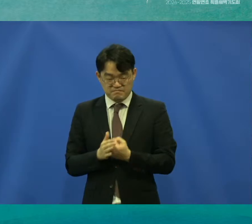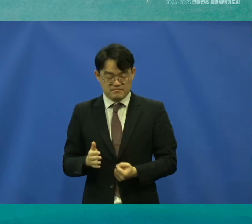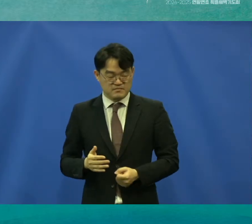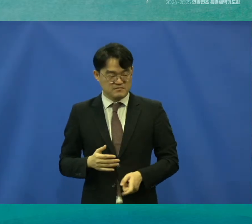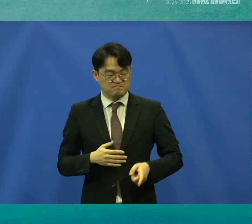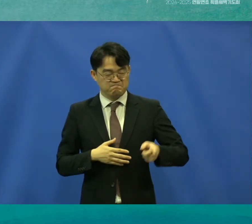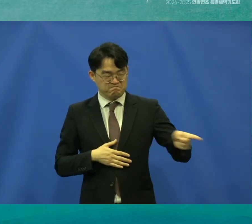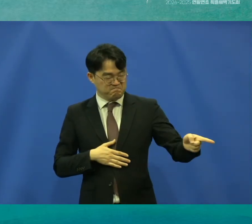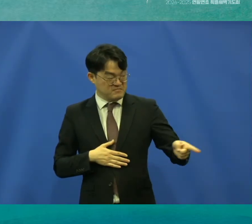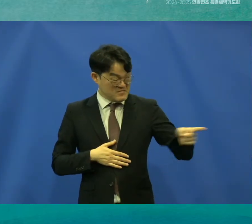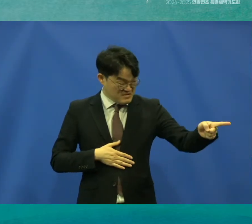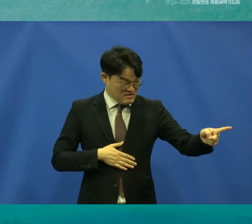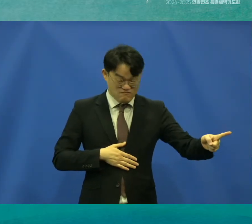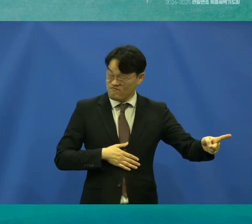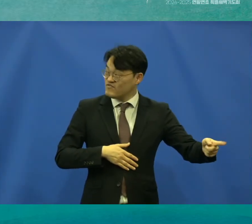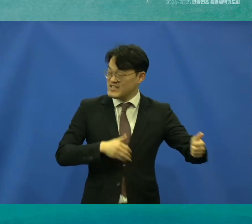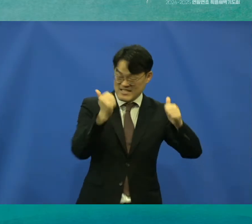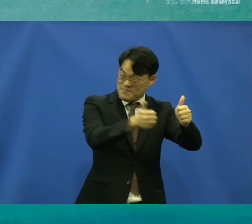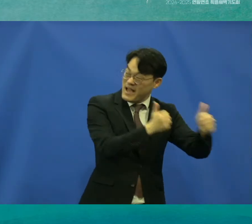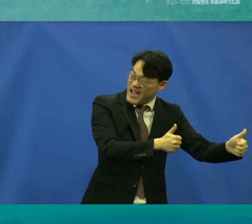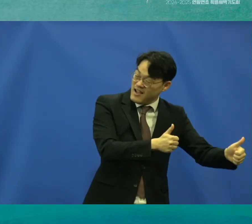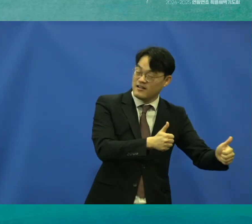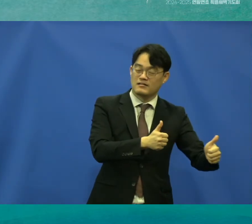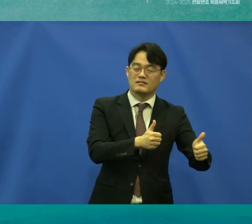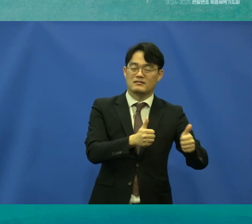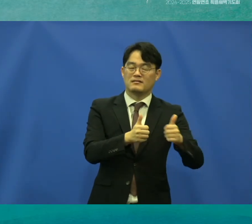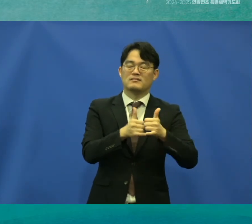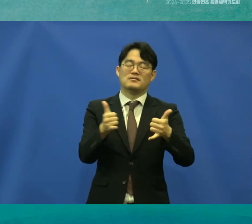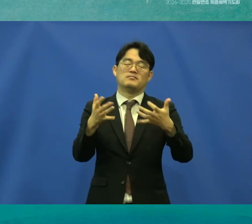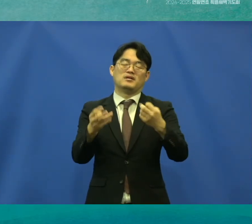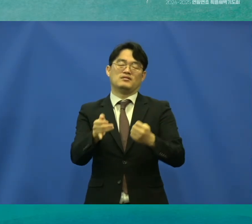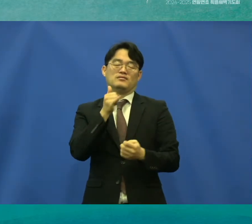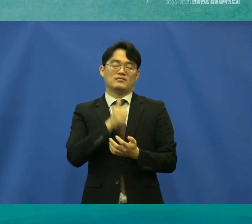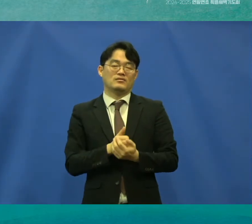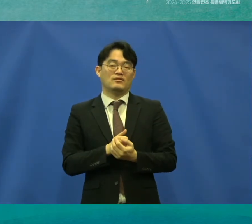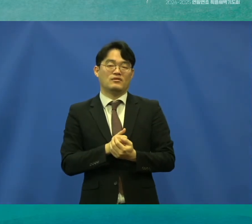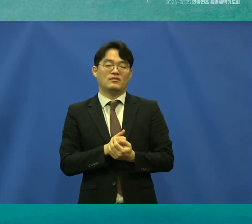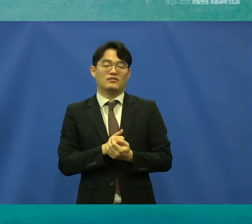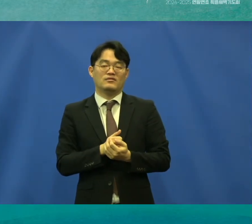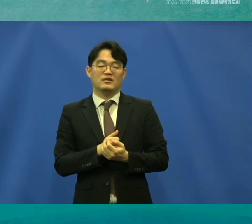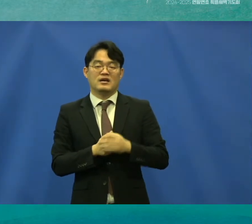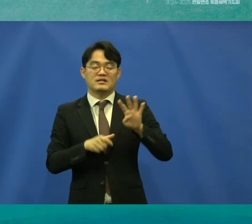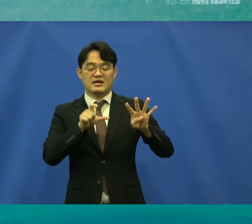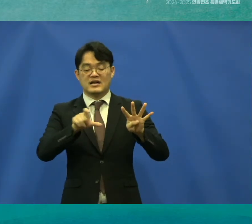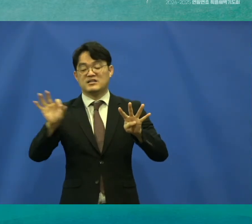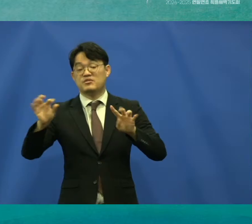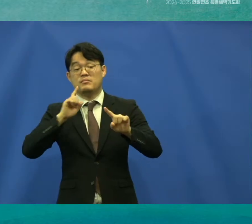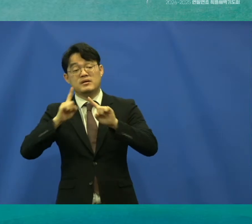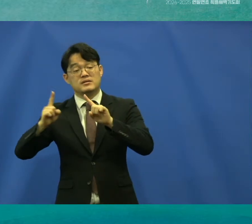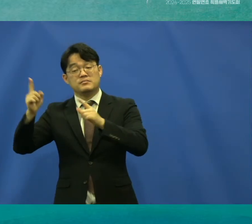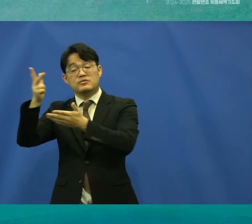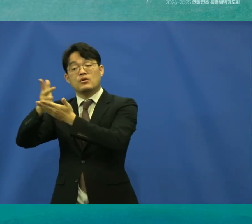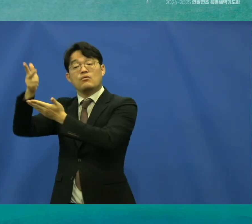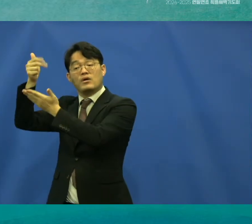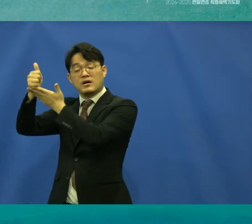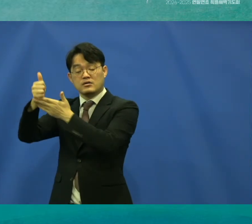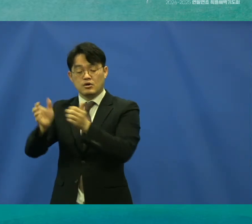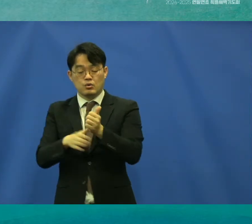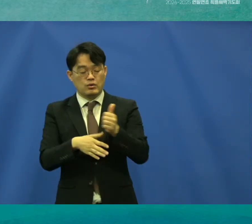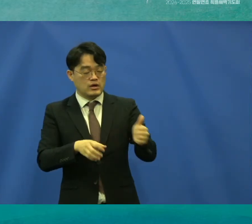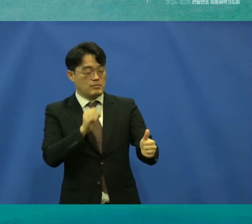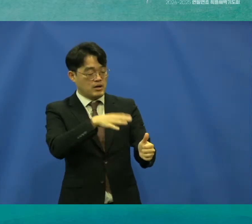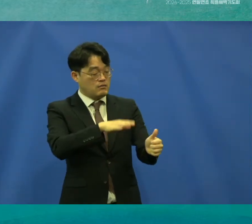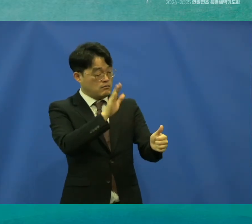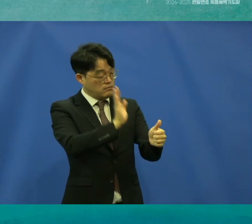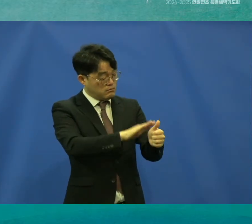10절을 다시 보겠습니다. 여호와께서 이르시되 내가 수고도 아니하였고 재배도 아니하였고 하룻밤에